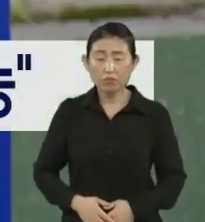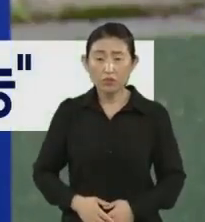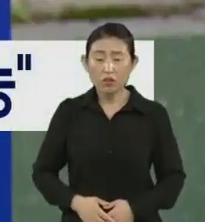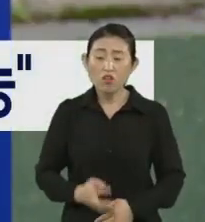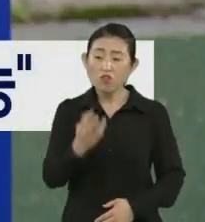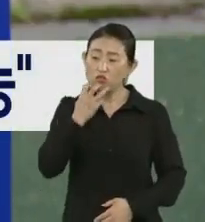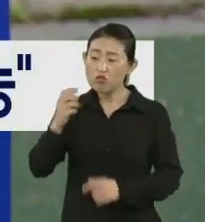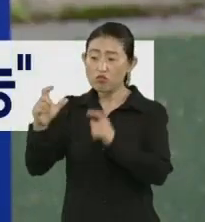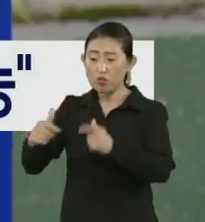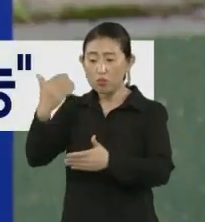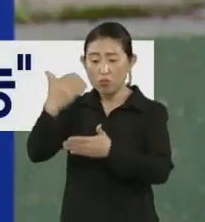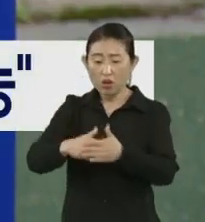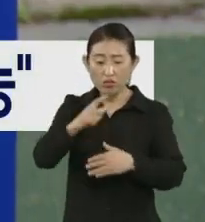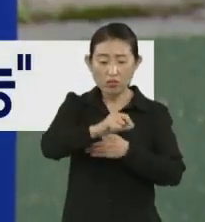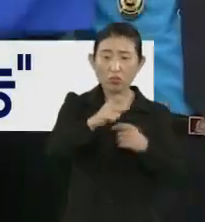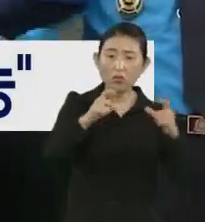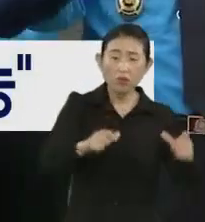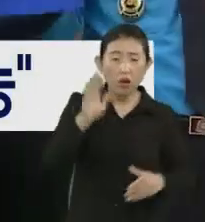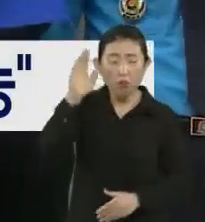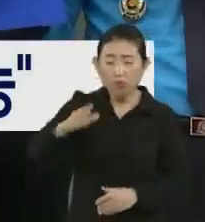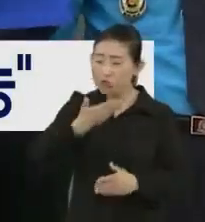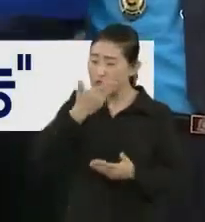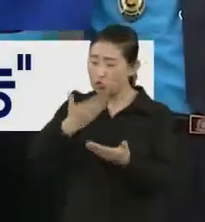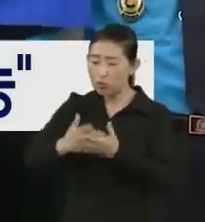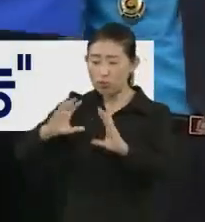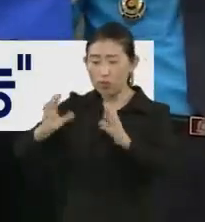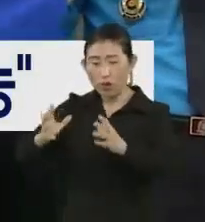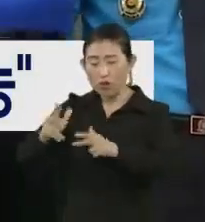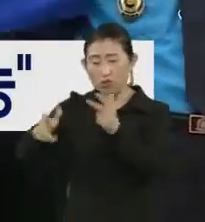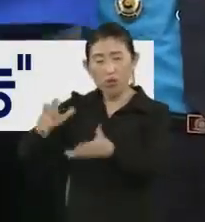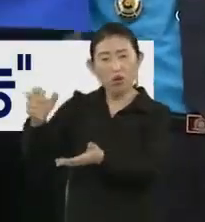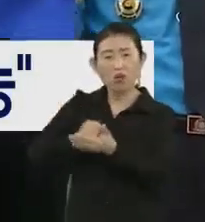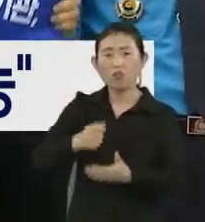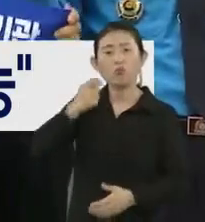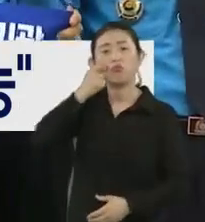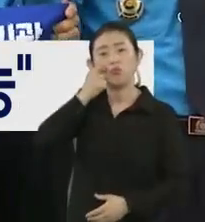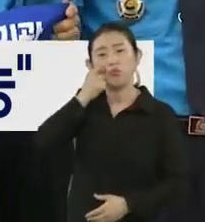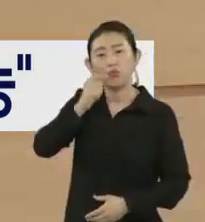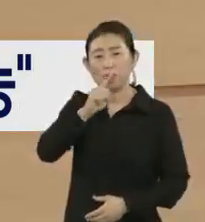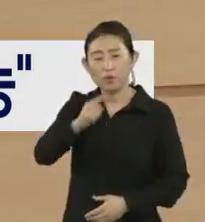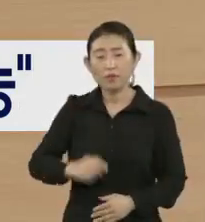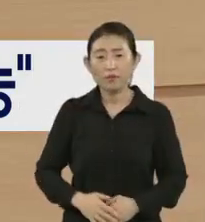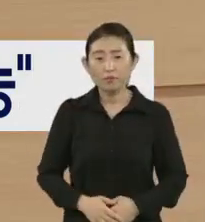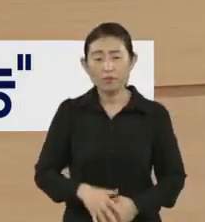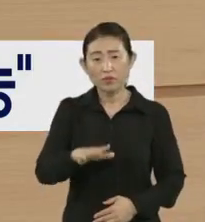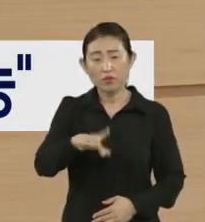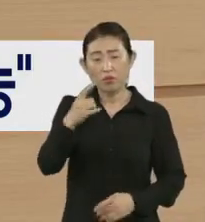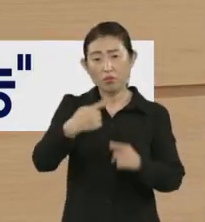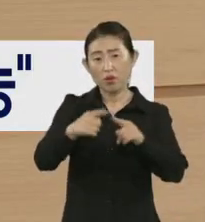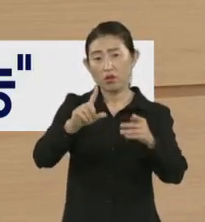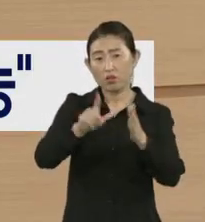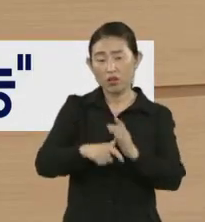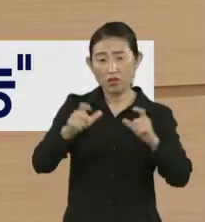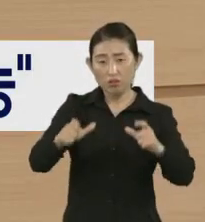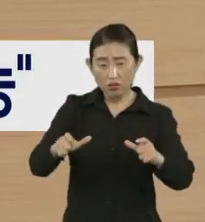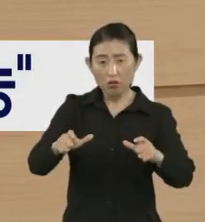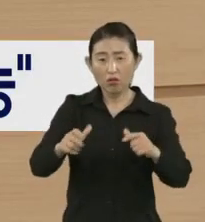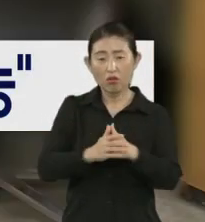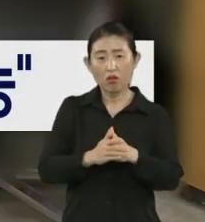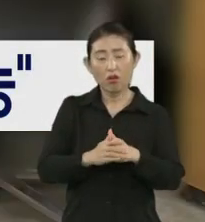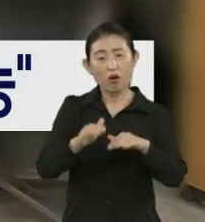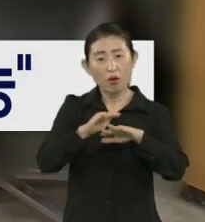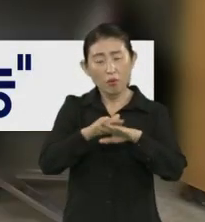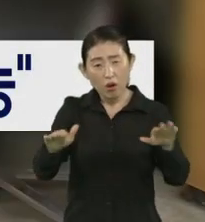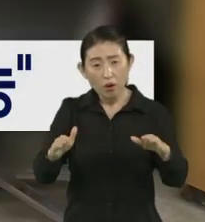논리라면 수도권을 제외한 지방에서 국책사업을 진행한다는 건 불가능합니다. 당초 평가에